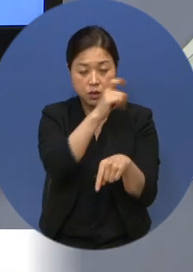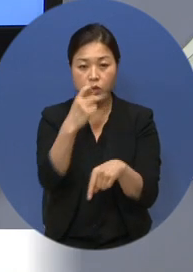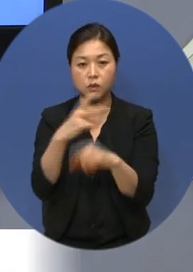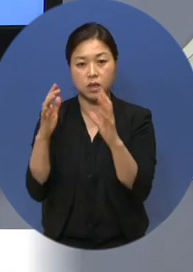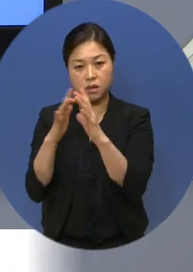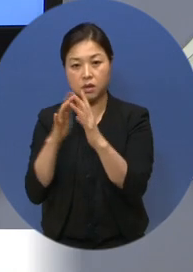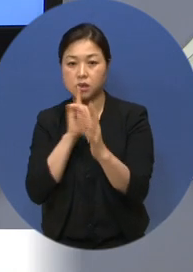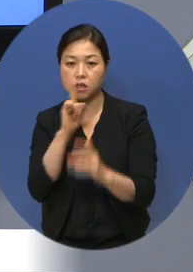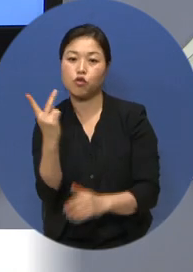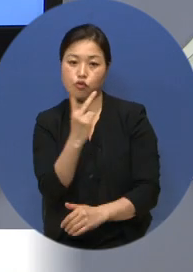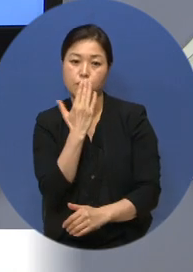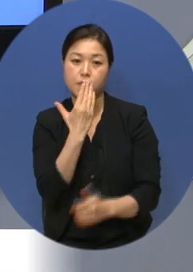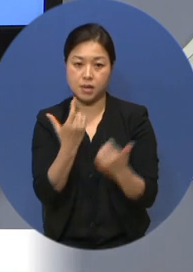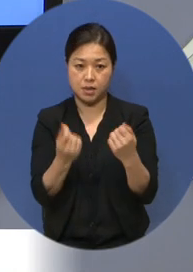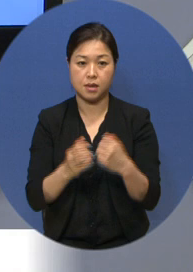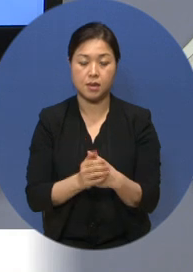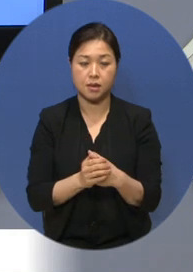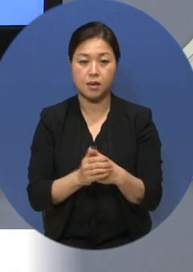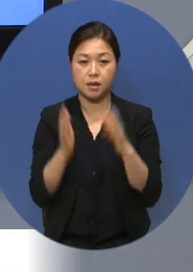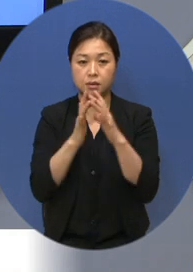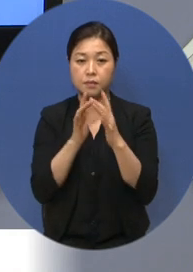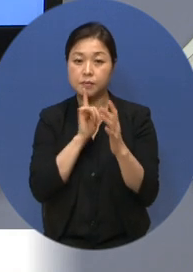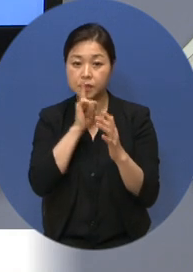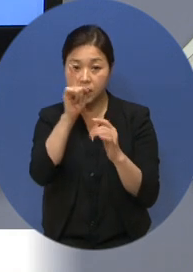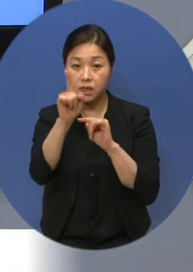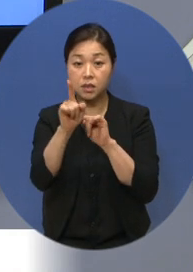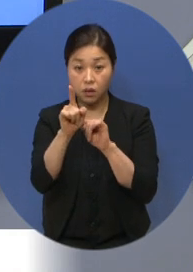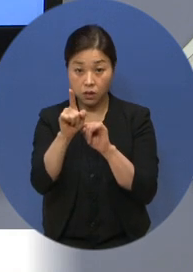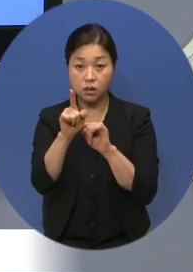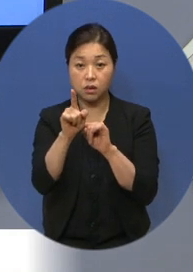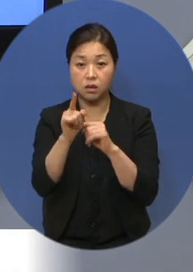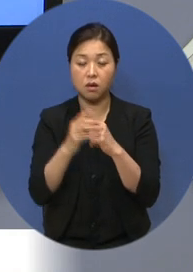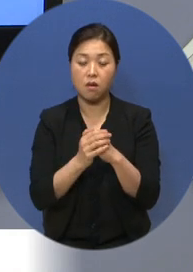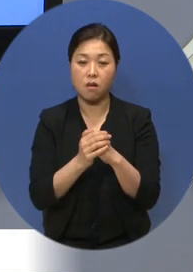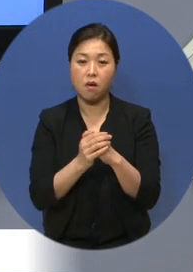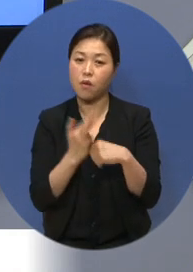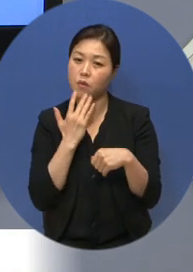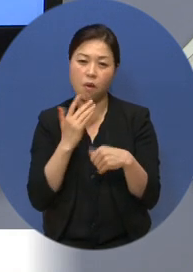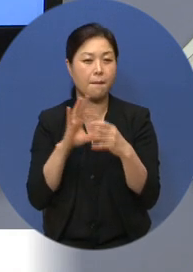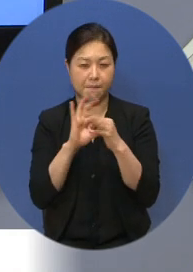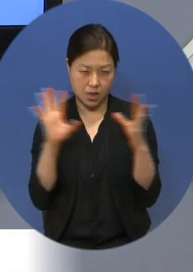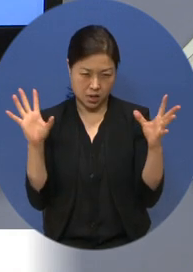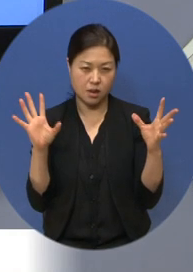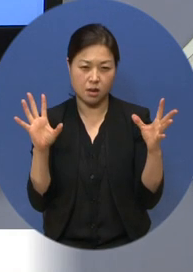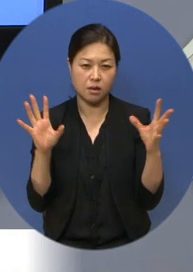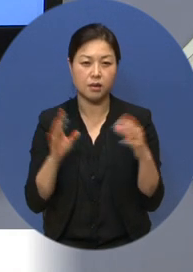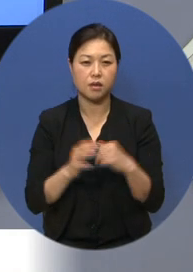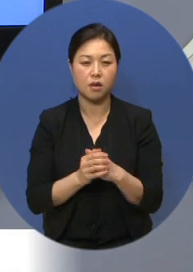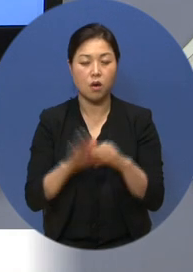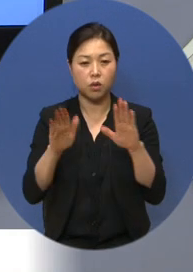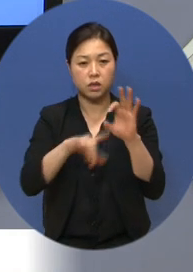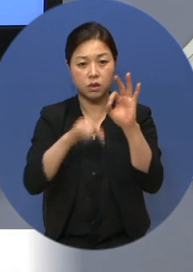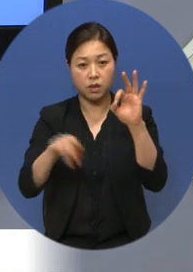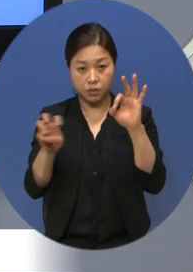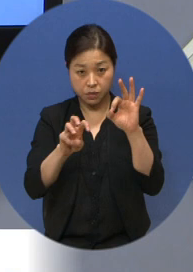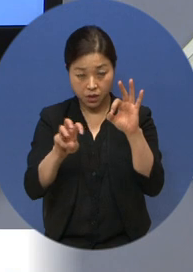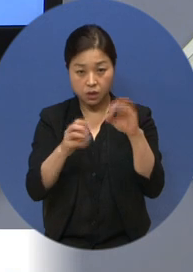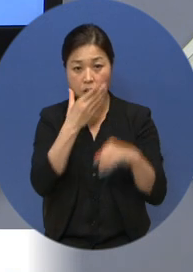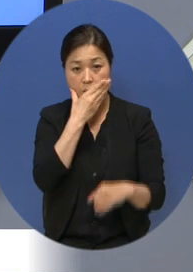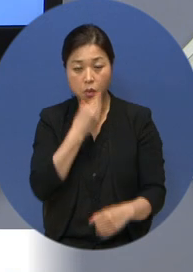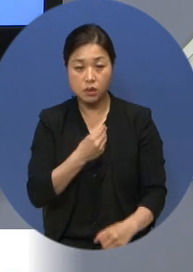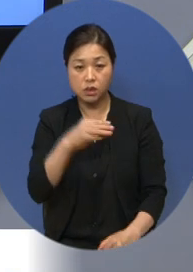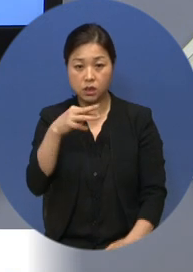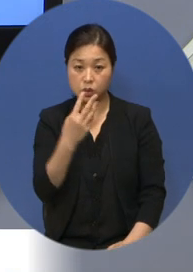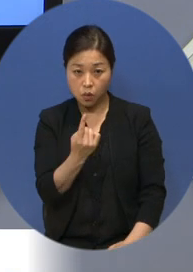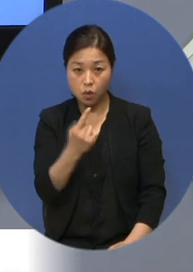진행됩니다 온라인 신청은 신청 편의를 높이기 위해 요일제 를 해제 했으며 오는 30일까지 복지로